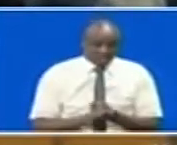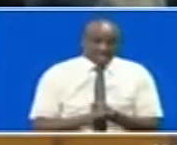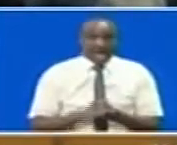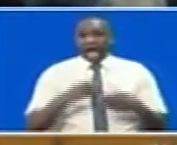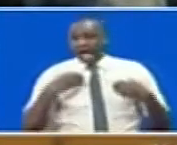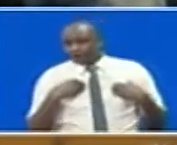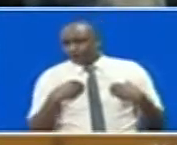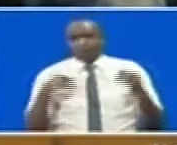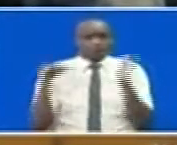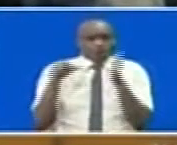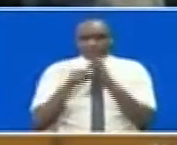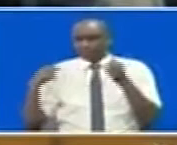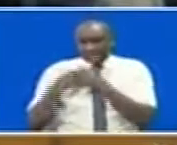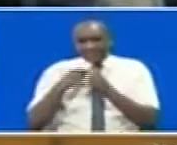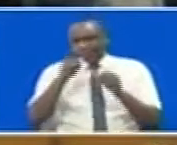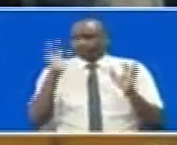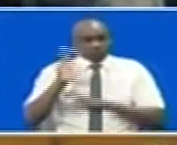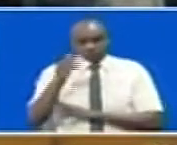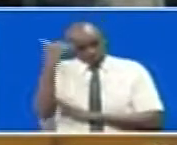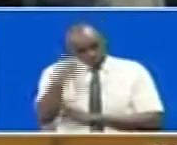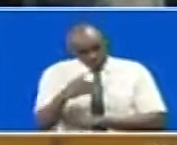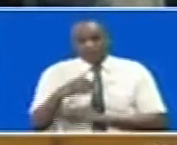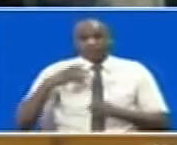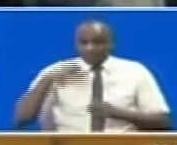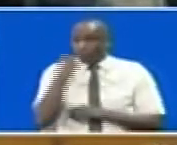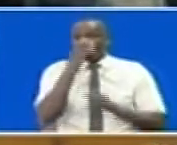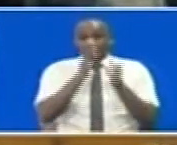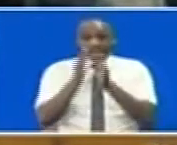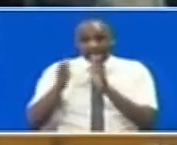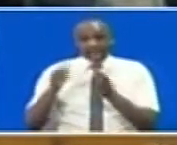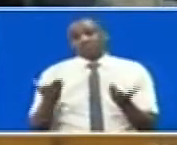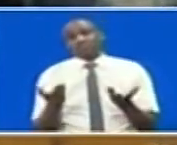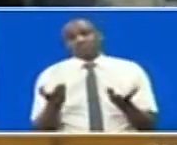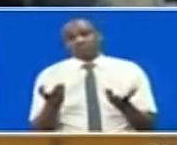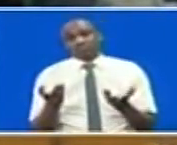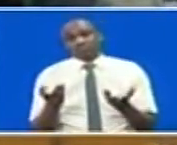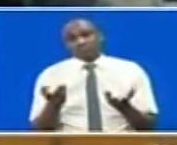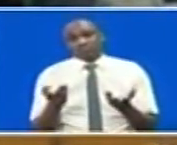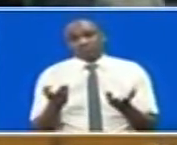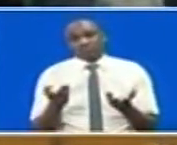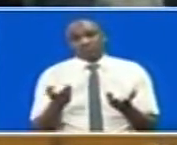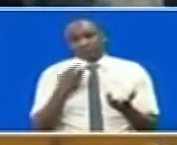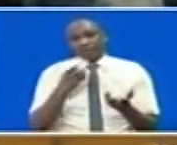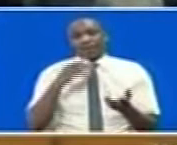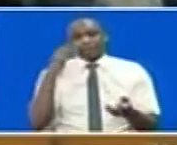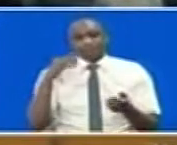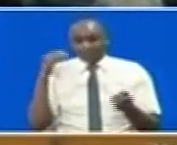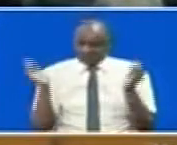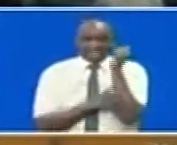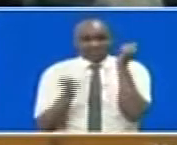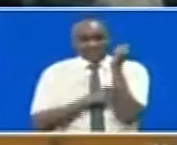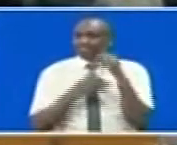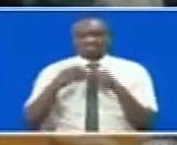na vizuizi na watu ambao wanapanga eti mambo yafanyike ambayo